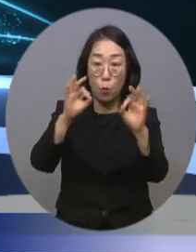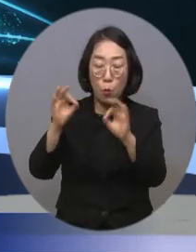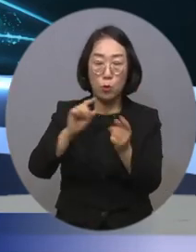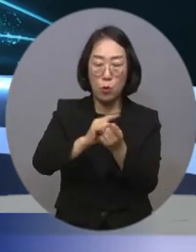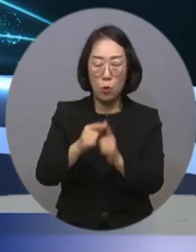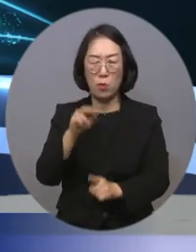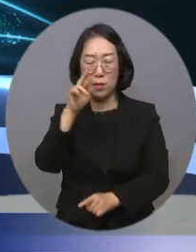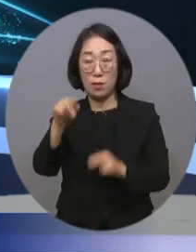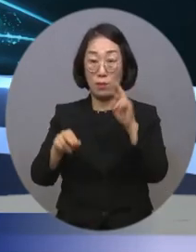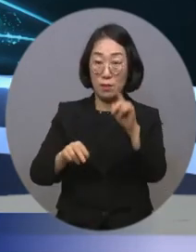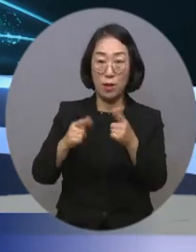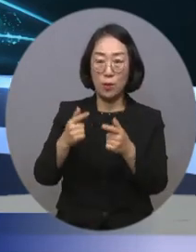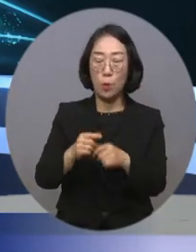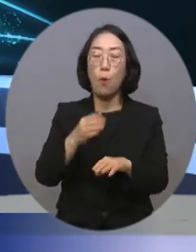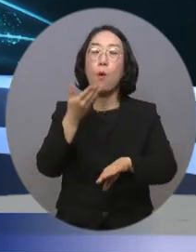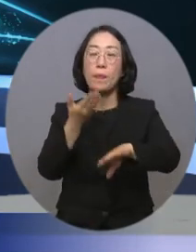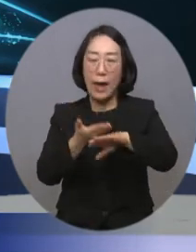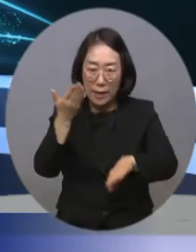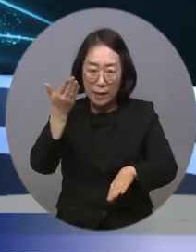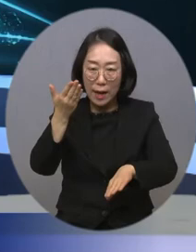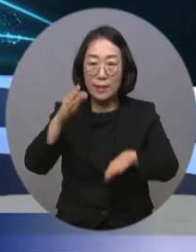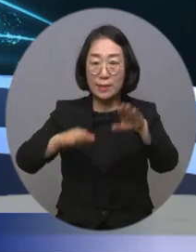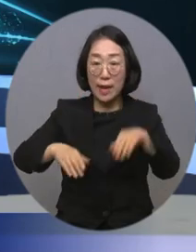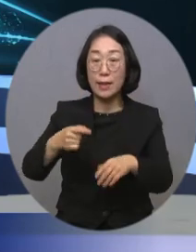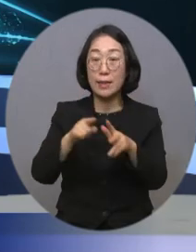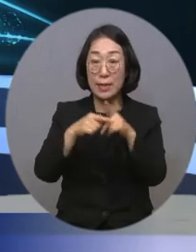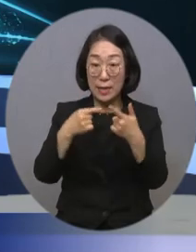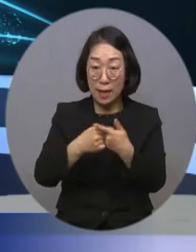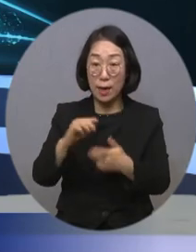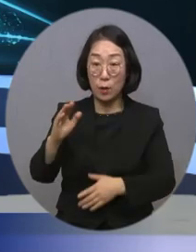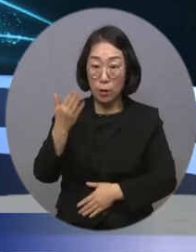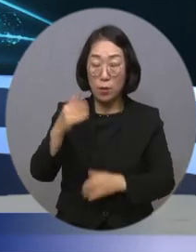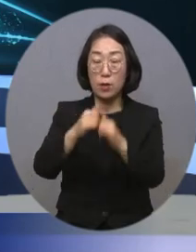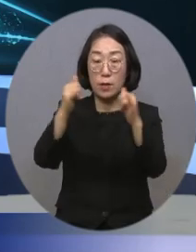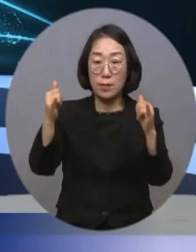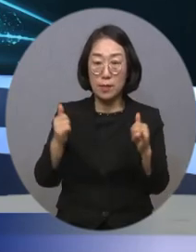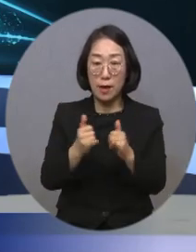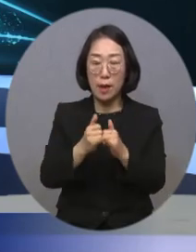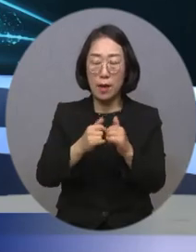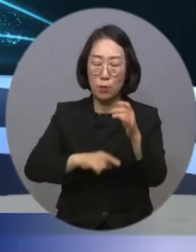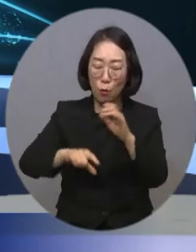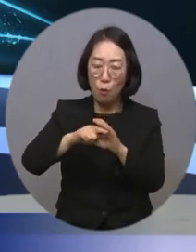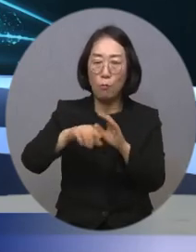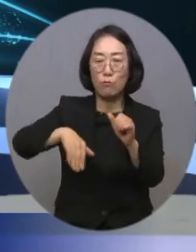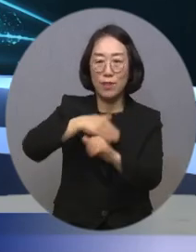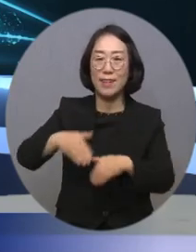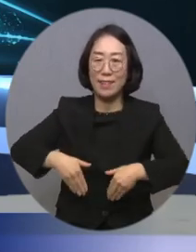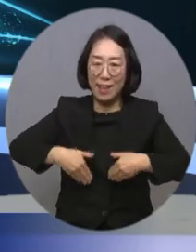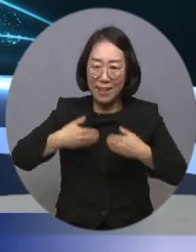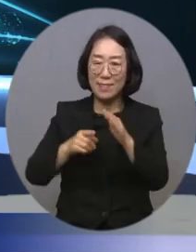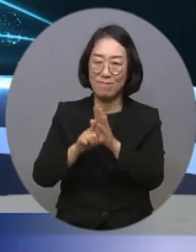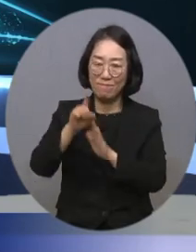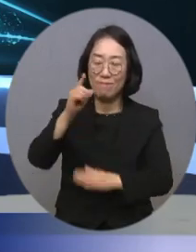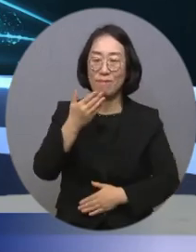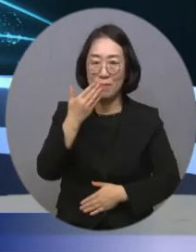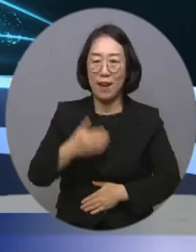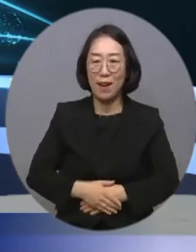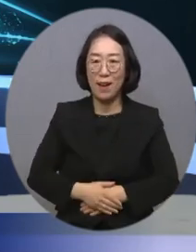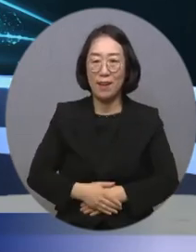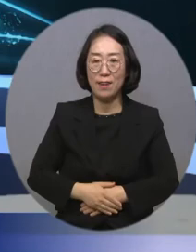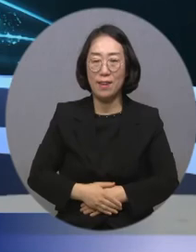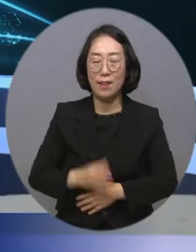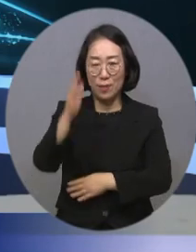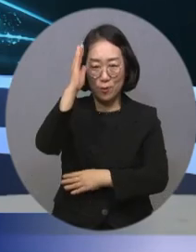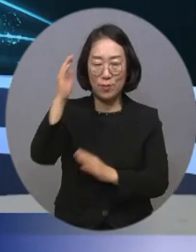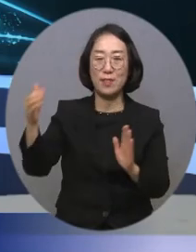틀린 것이 아닌 다른 것임을 이해할 수 있게 된다면 우리 사회의 온도는 더욱 따뜻해질 것입니다. 이상 복지TV